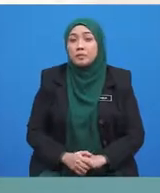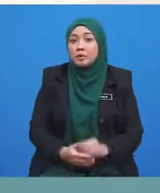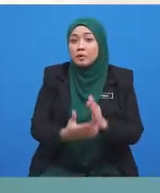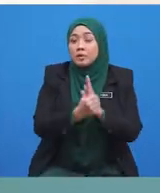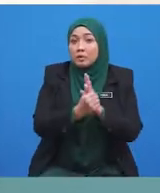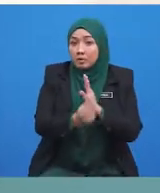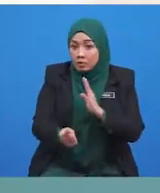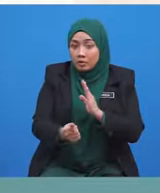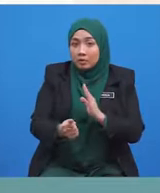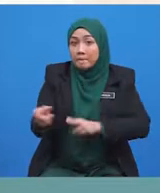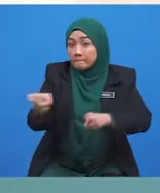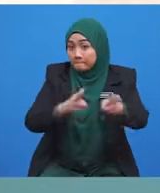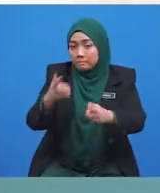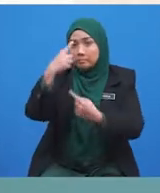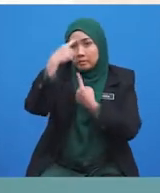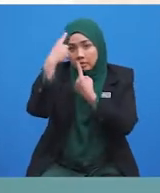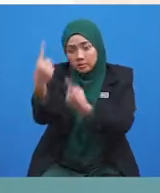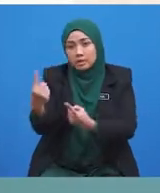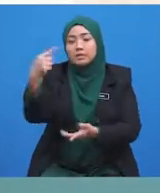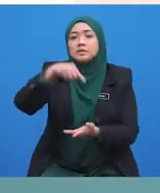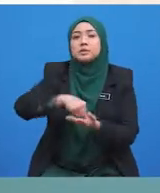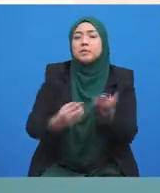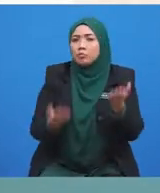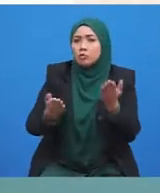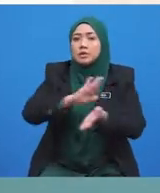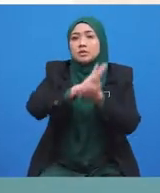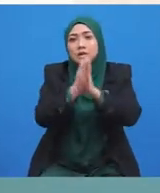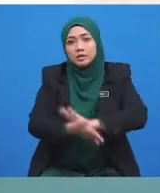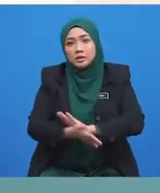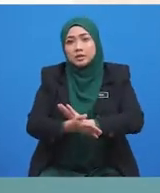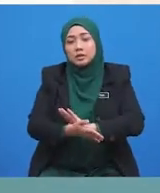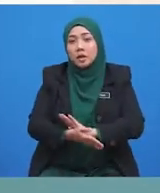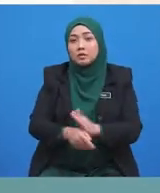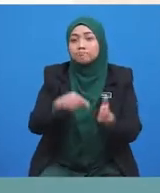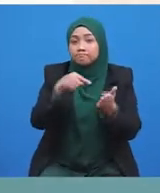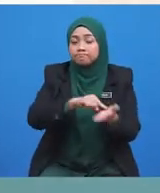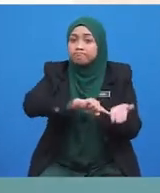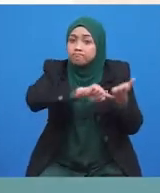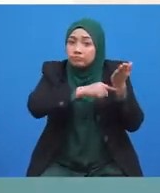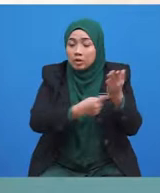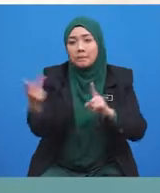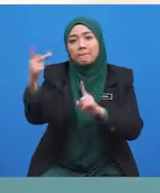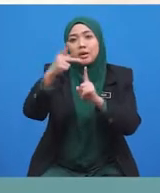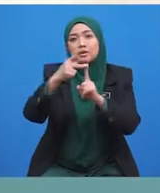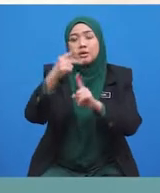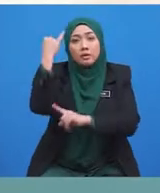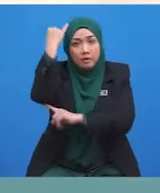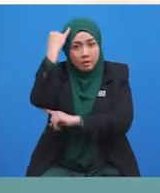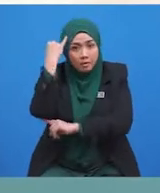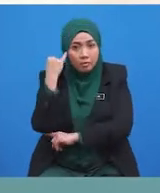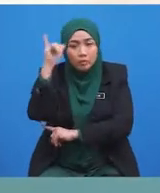Kemahiran pengurusan data ini mungkin akan menjadi titik mula kepada ilmu